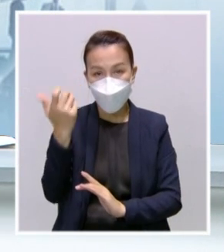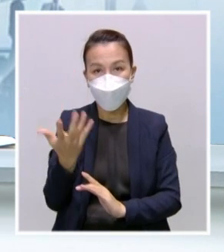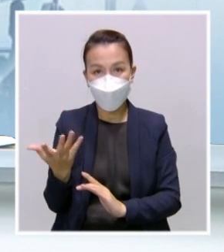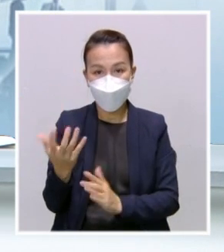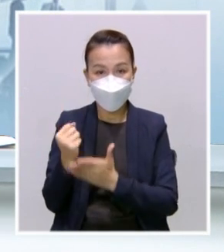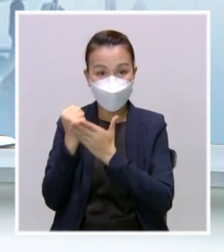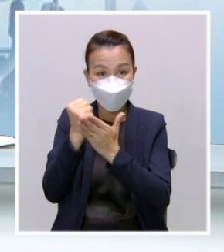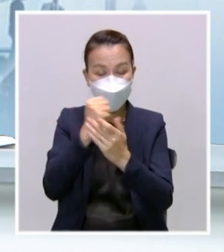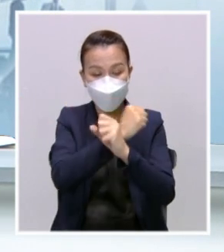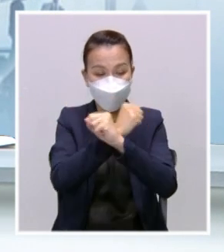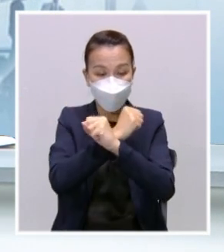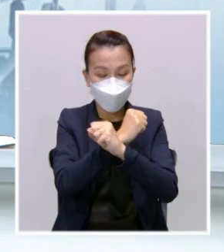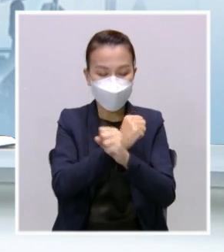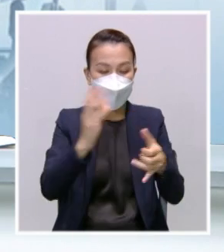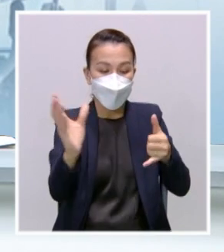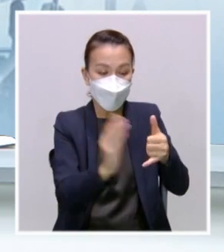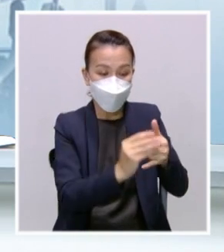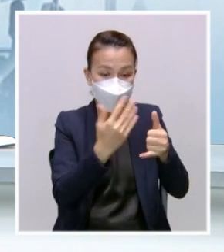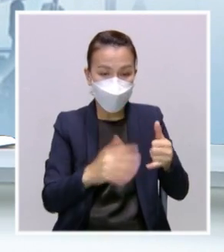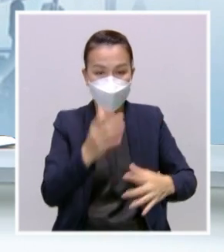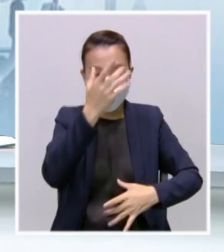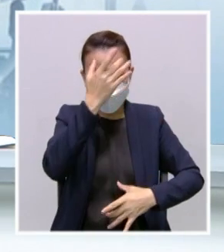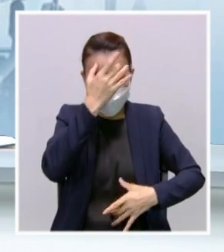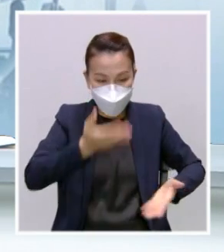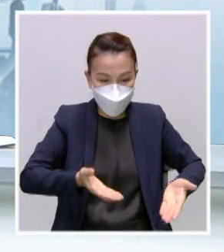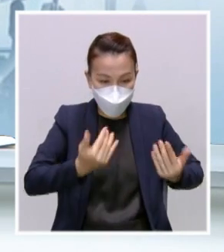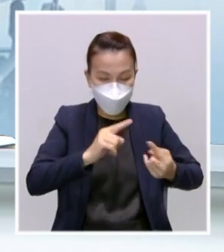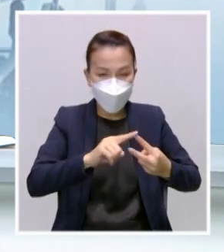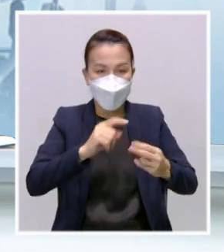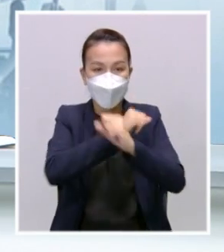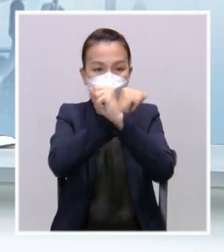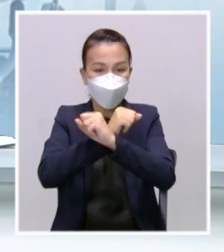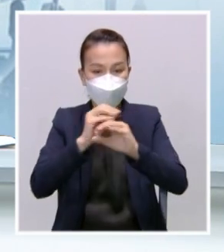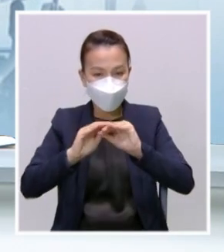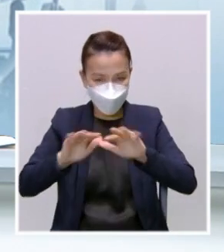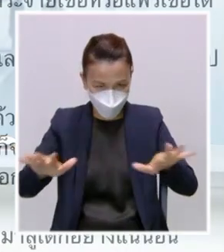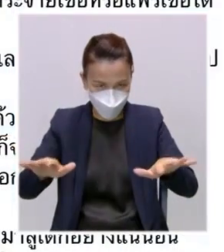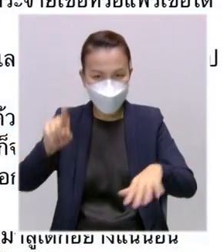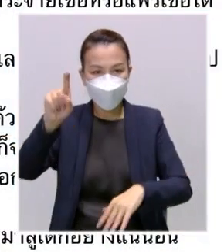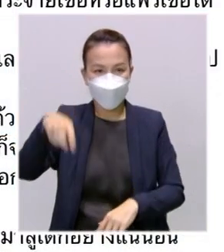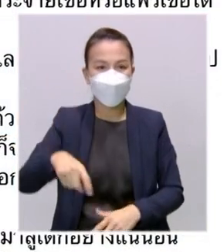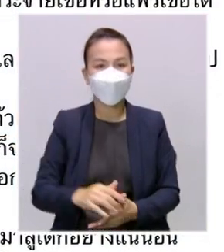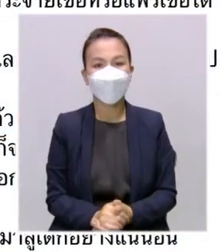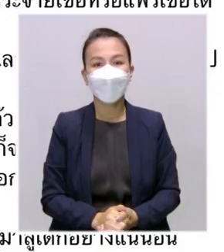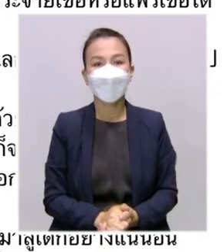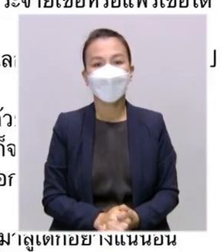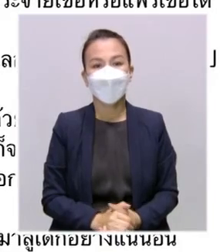การช่วยลดความรุนแรงของโรคแล้วยังต้องช่วยเรื่องของการลดการแพร่กระจายเชื้อด้วยค่ะ